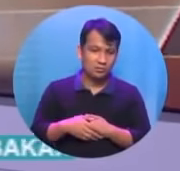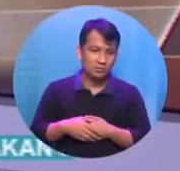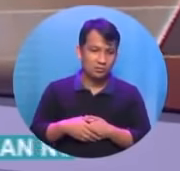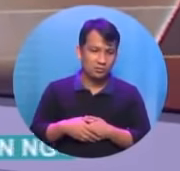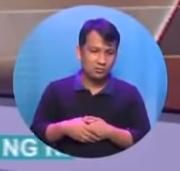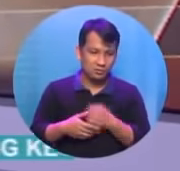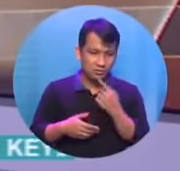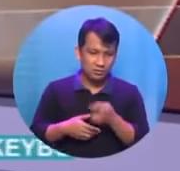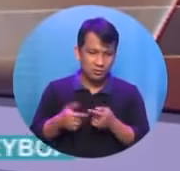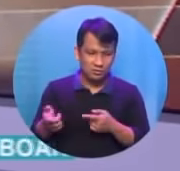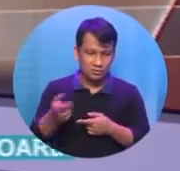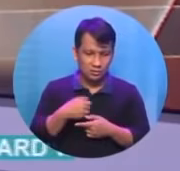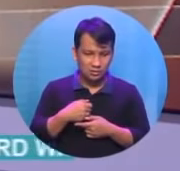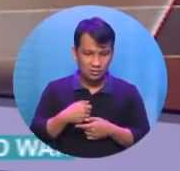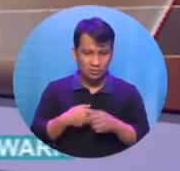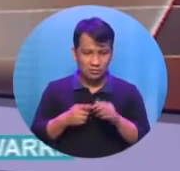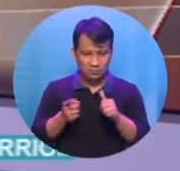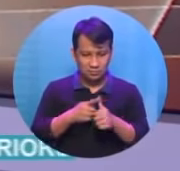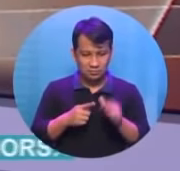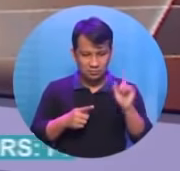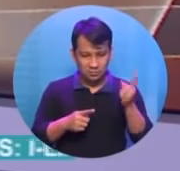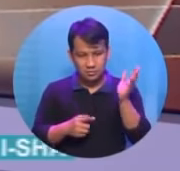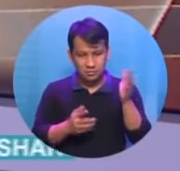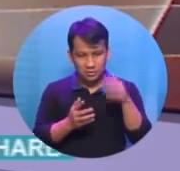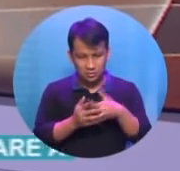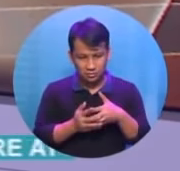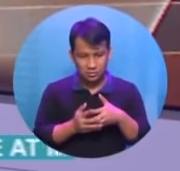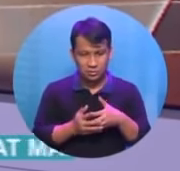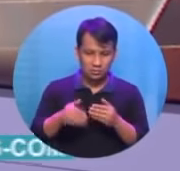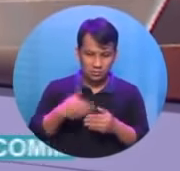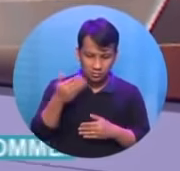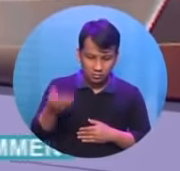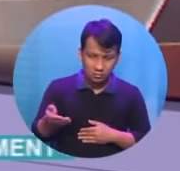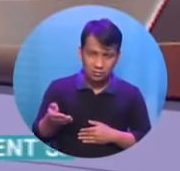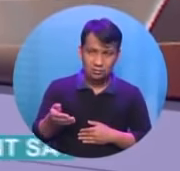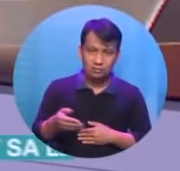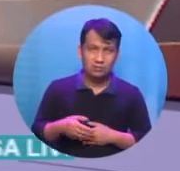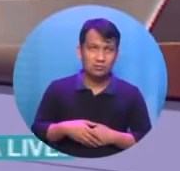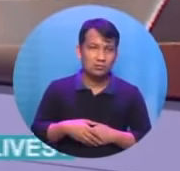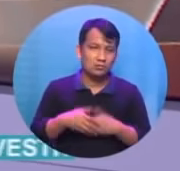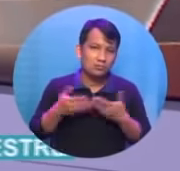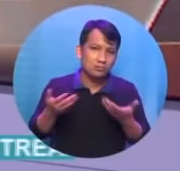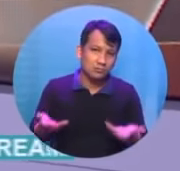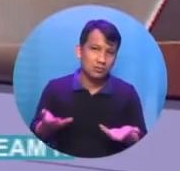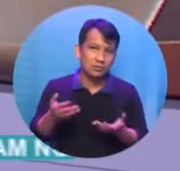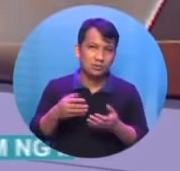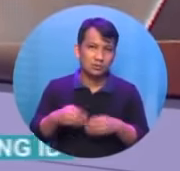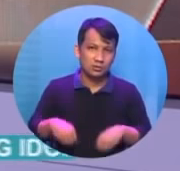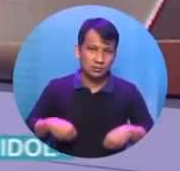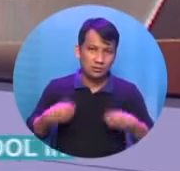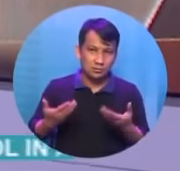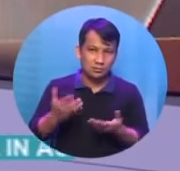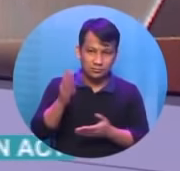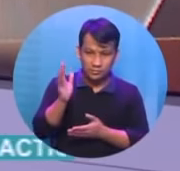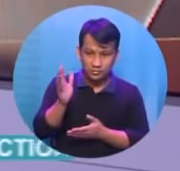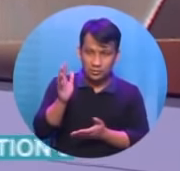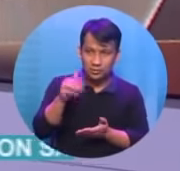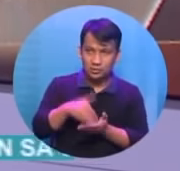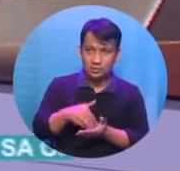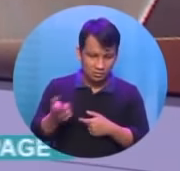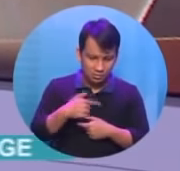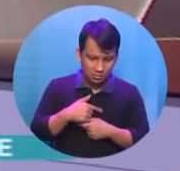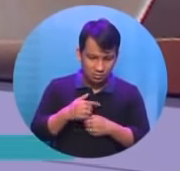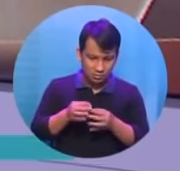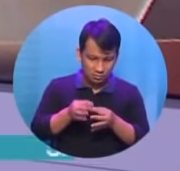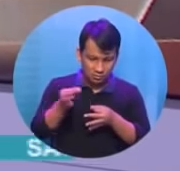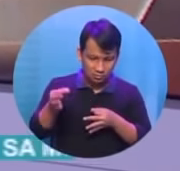po, sir, hiningi nila 50,000. Okay. Tapos, wala nga kaming ano, may labas na 50,000 sa panahon na yon.